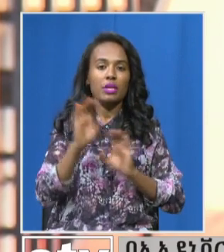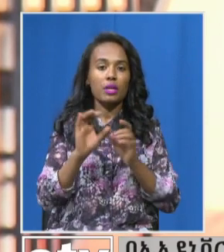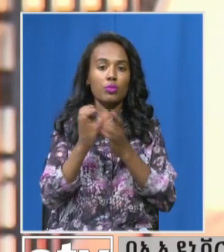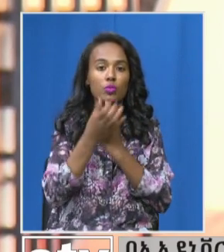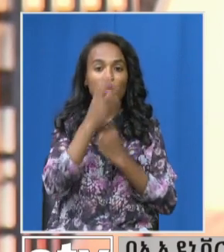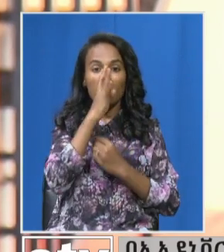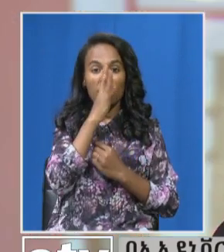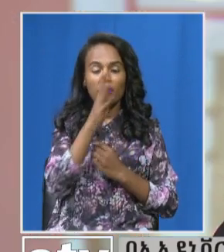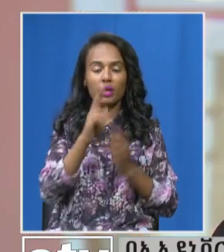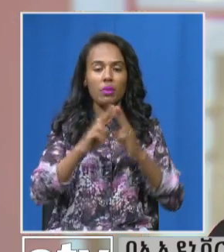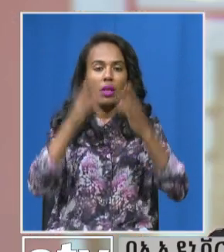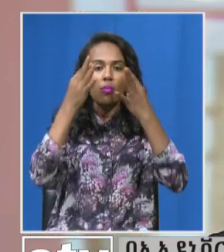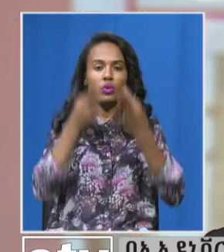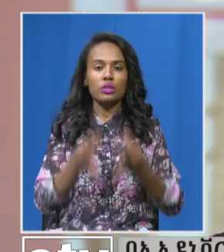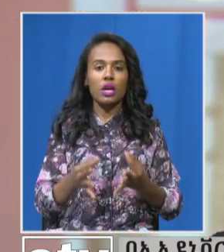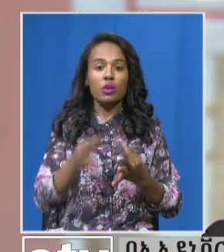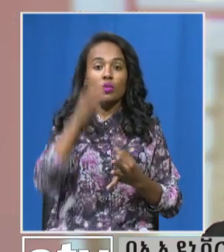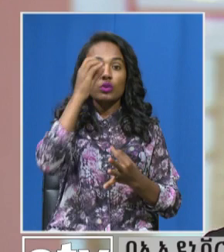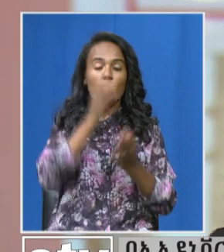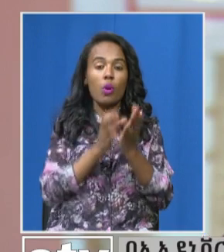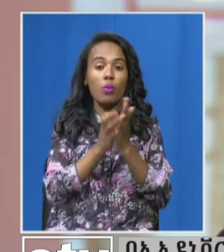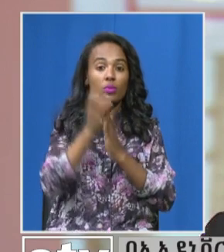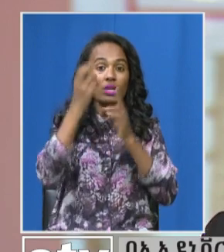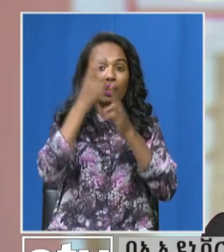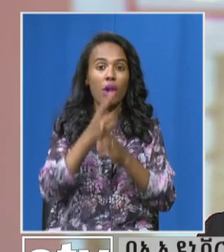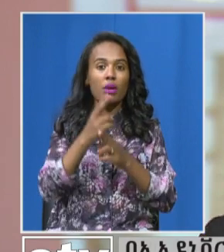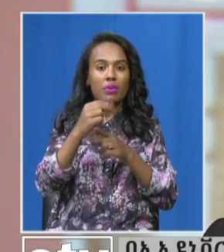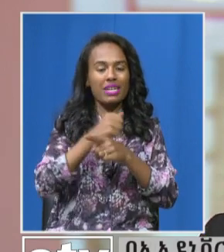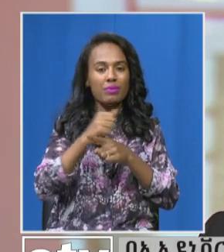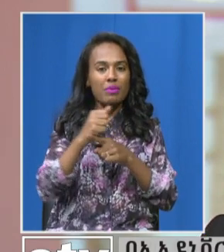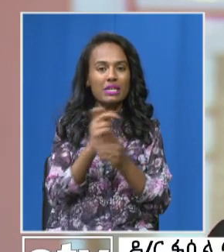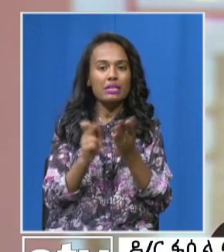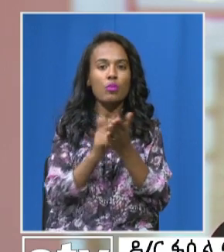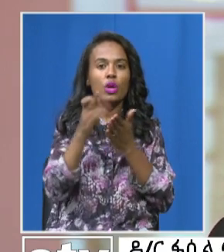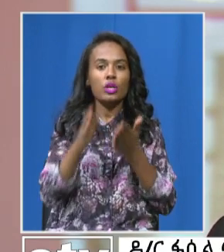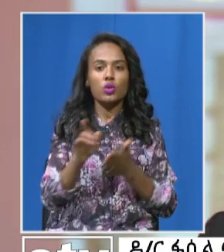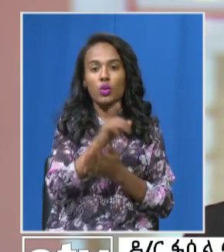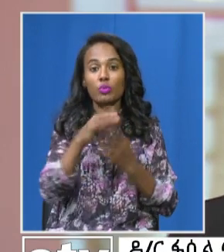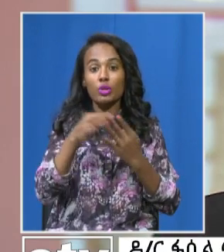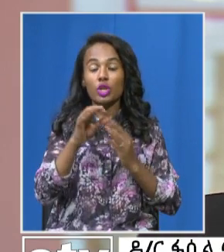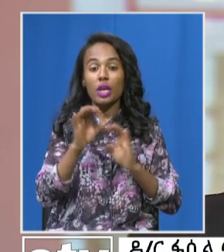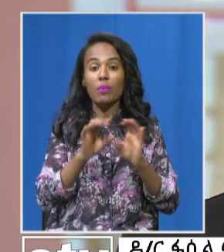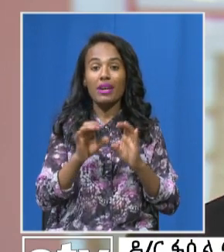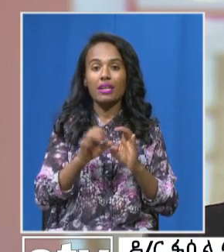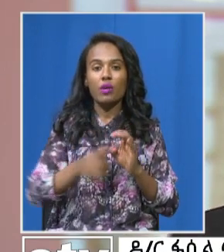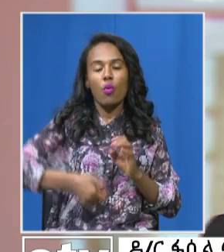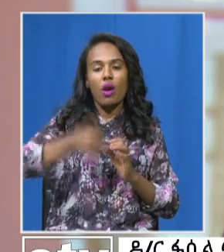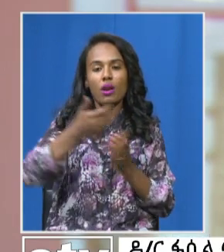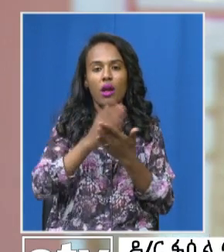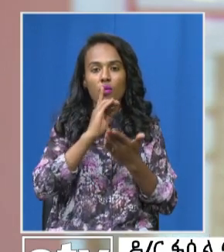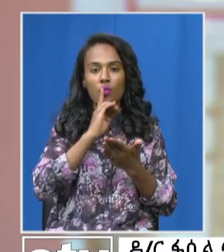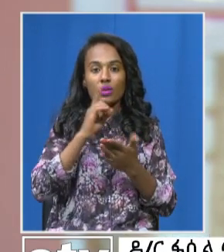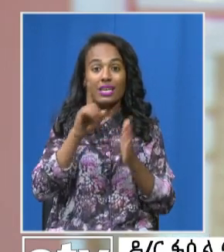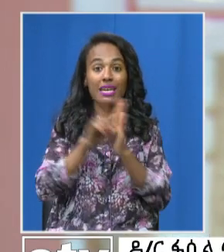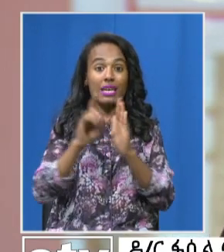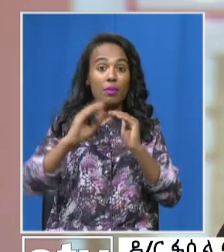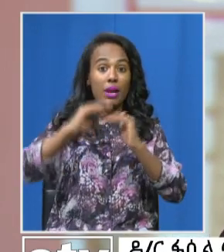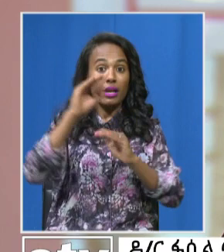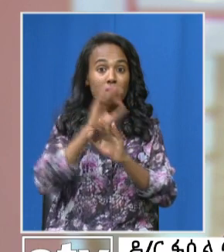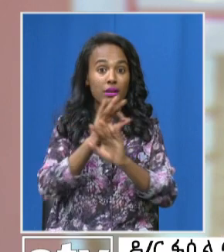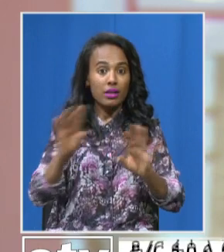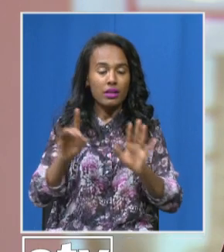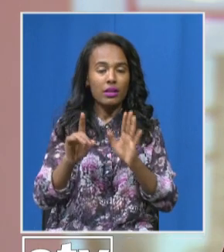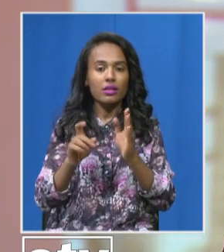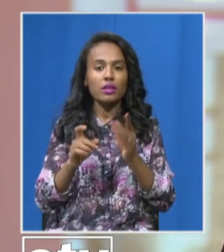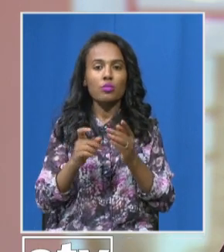መፍጠር በጣም ወሳኝ ነው። ሰብአዊ መብትን የማክበር ልምምድ ዲሞክራሲያዊ የሆነ ምርጫን ለማድረግ ቁልፍ ነው። የህግ የበላይነት ከሌለ